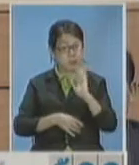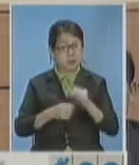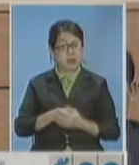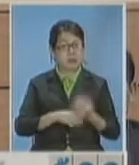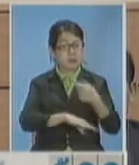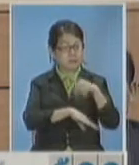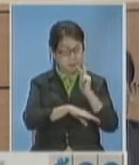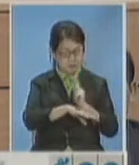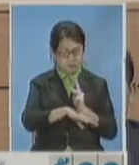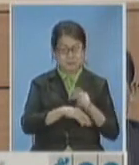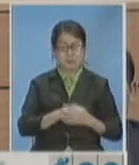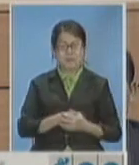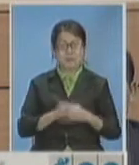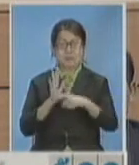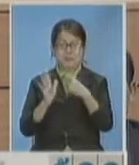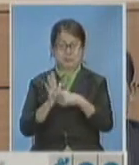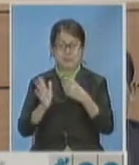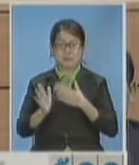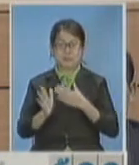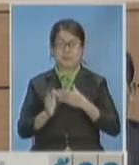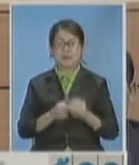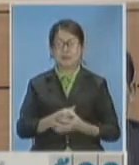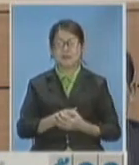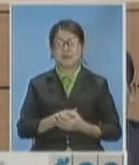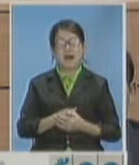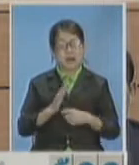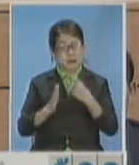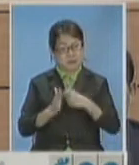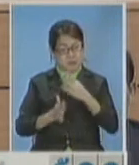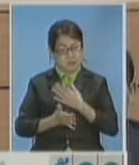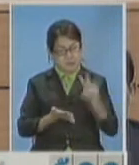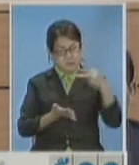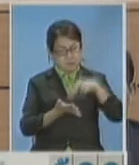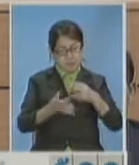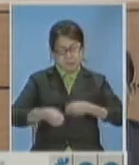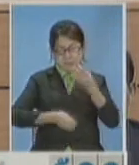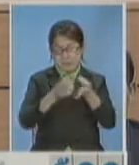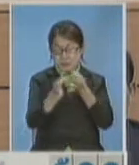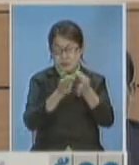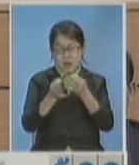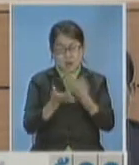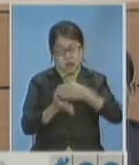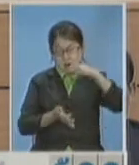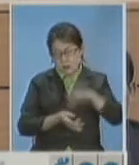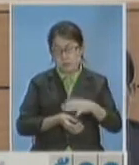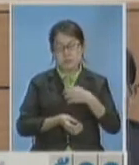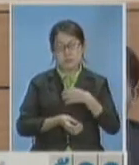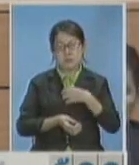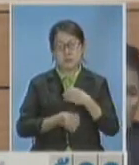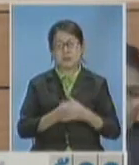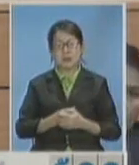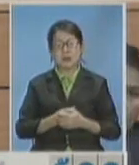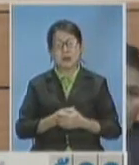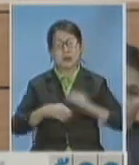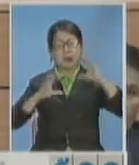านครับเหตุผลที่ผมต้องอภิปรายและปรับลดงบประมาณของ